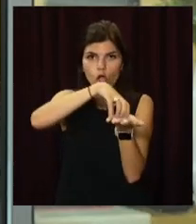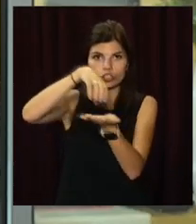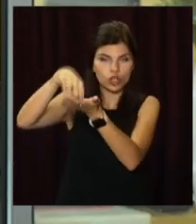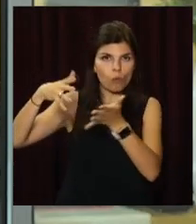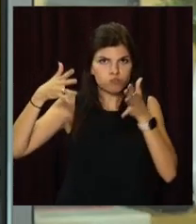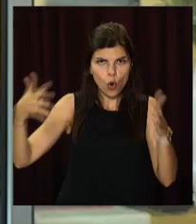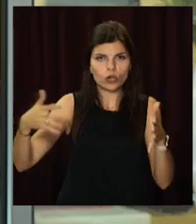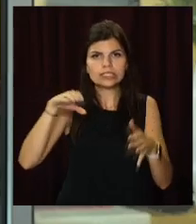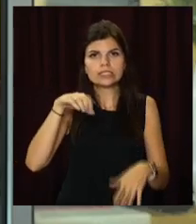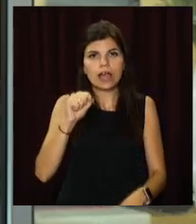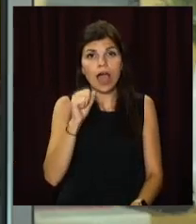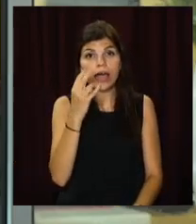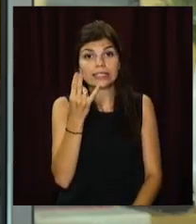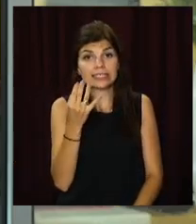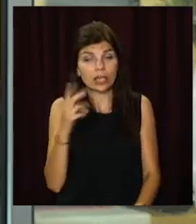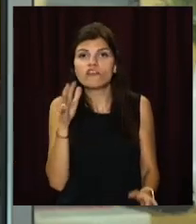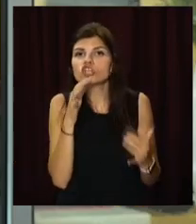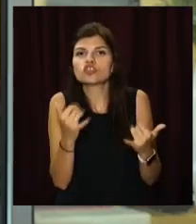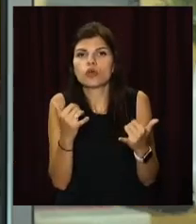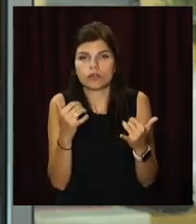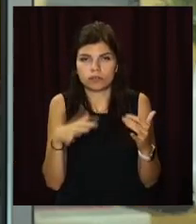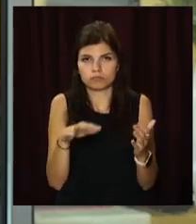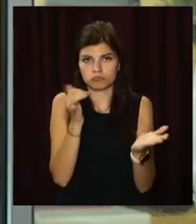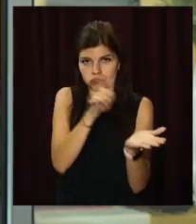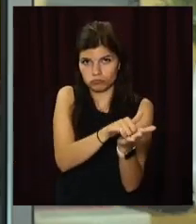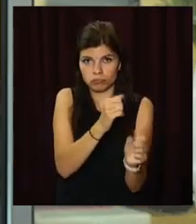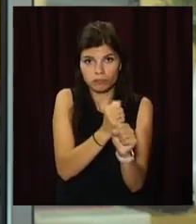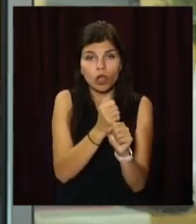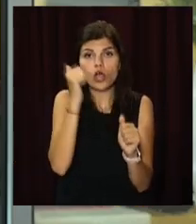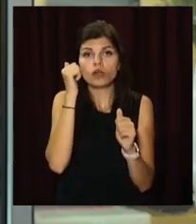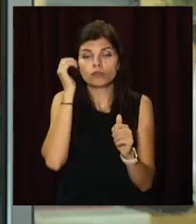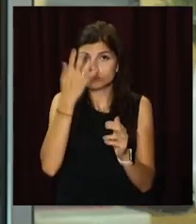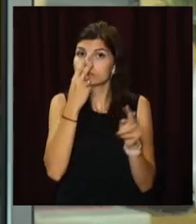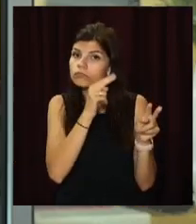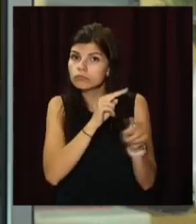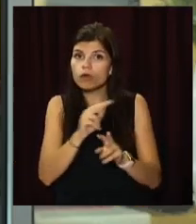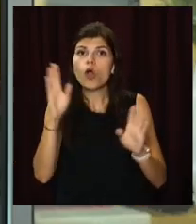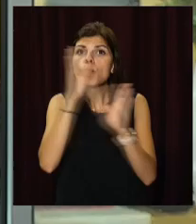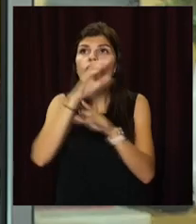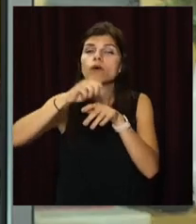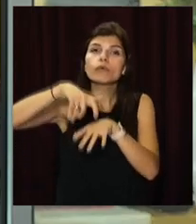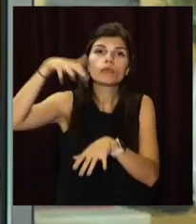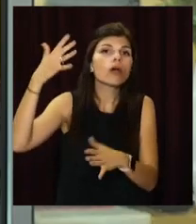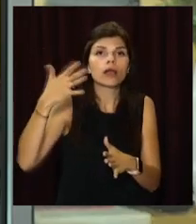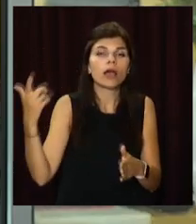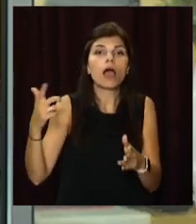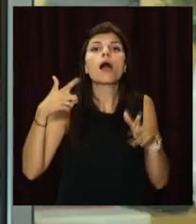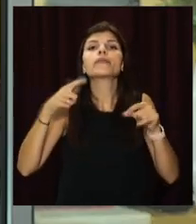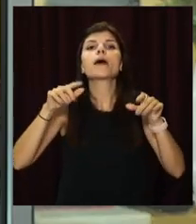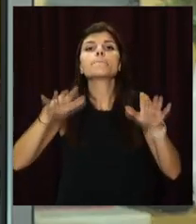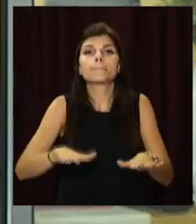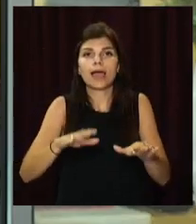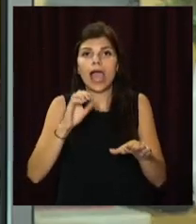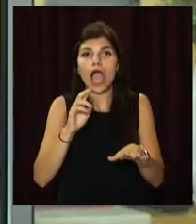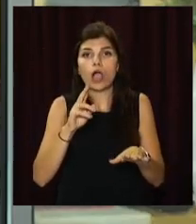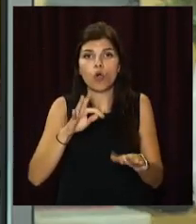пости. Вони оснащені сучасним обладнанням, що цілодобово слідкуватиме за станом атмосферного повітря. Географія розташування